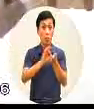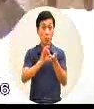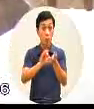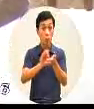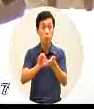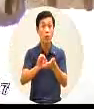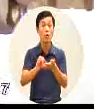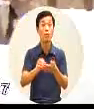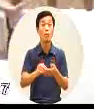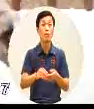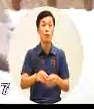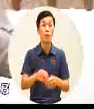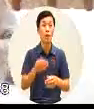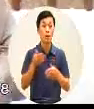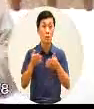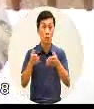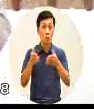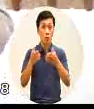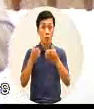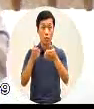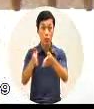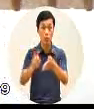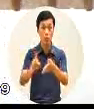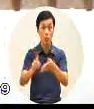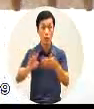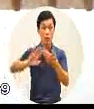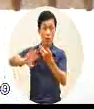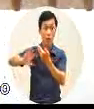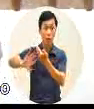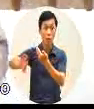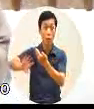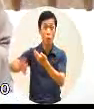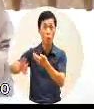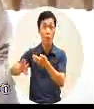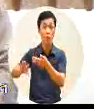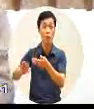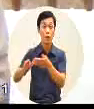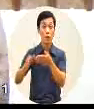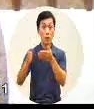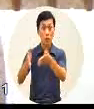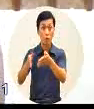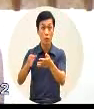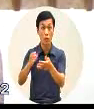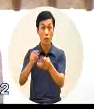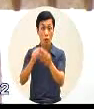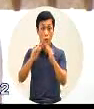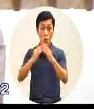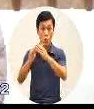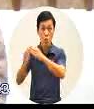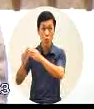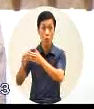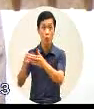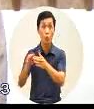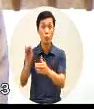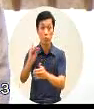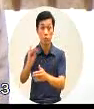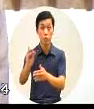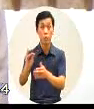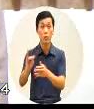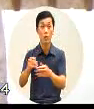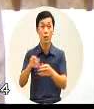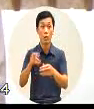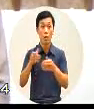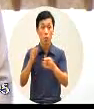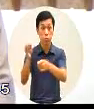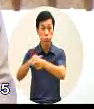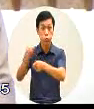发出北来，为咱这个另外钱债出来千几户，是不是安尼对不对？ 是是安尼。 我这甲你感谢吼，